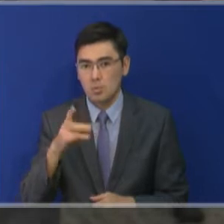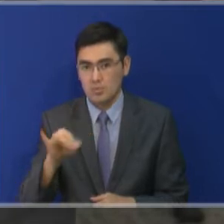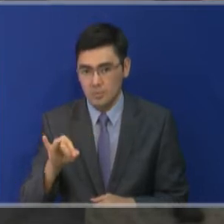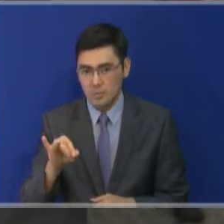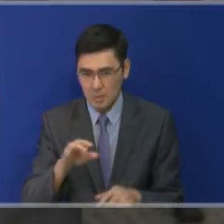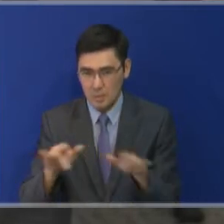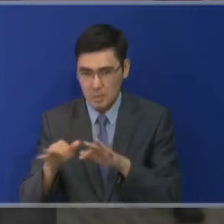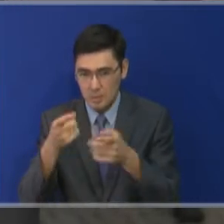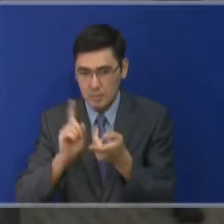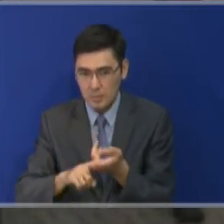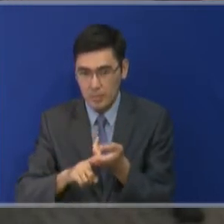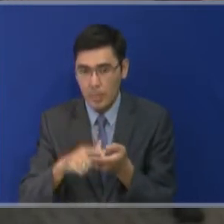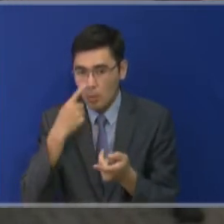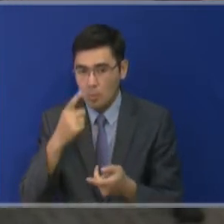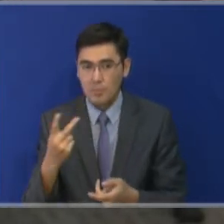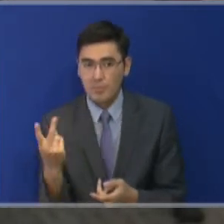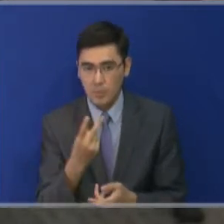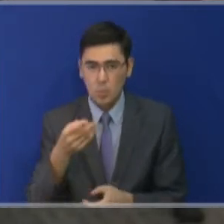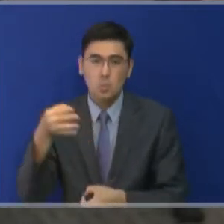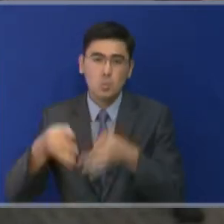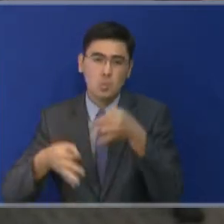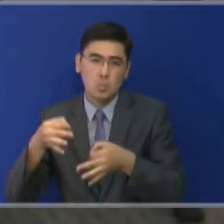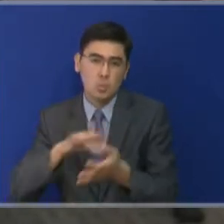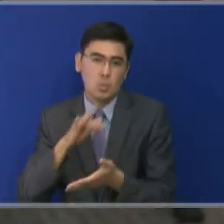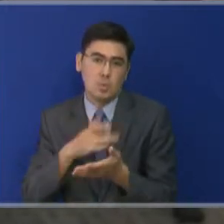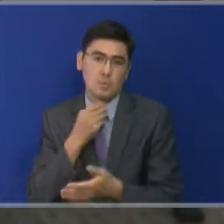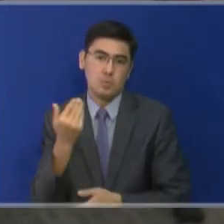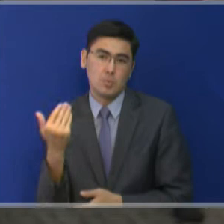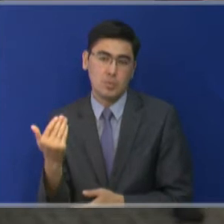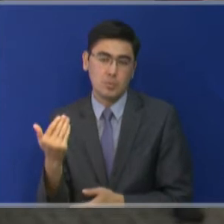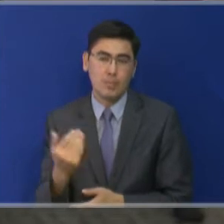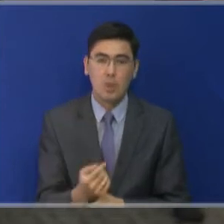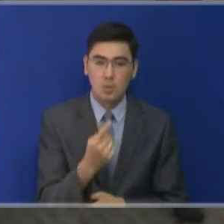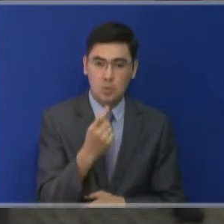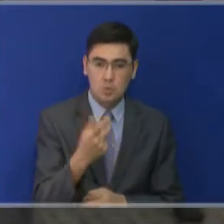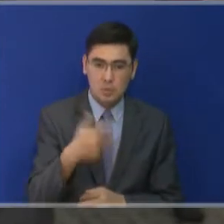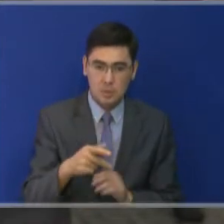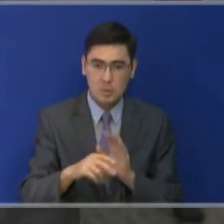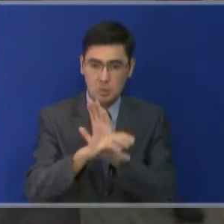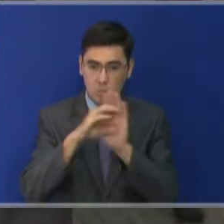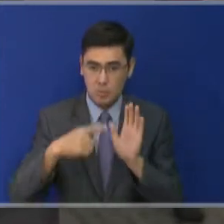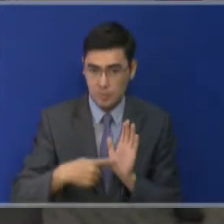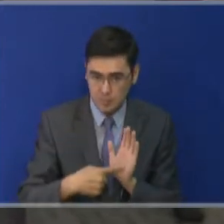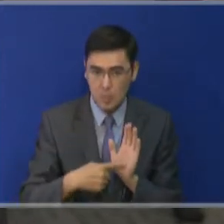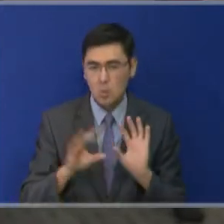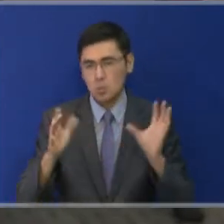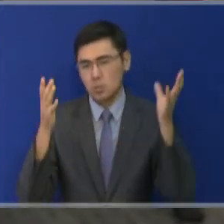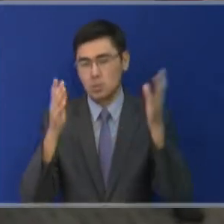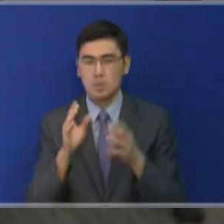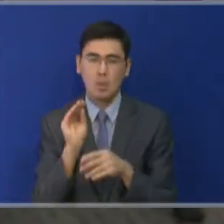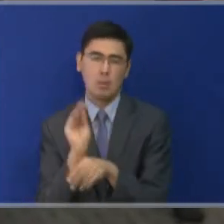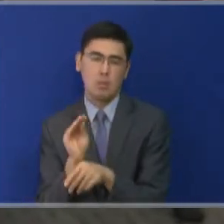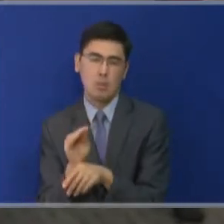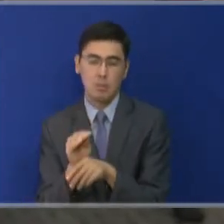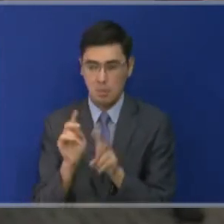соты қылмыстық істер бойынша шешім шығаратын орган. Қылмыстық кодекстің 130 бабы бойынша қаралған жала жабу қазір қылмыс